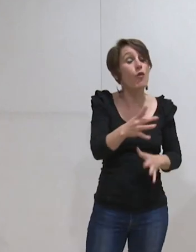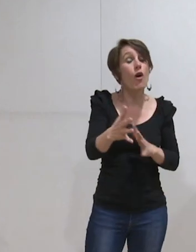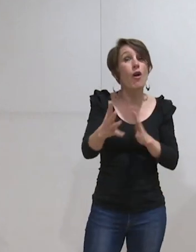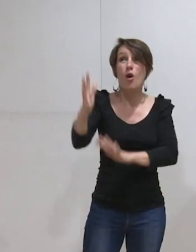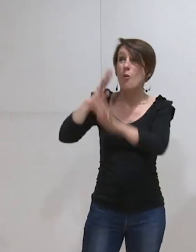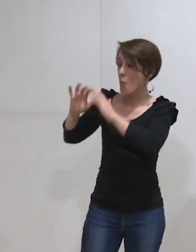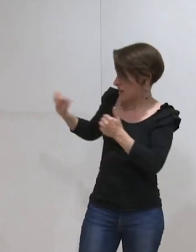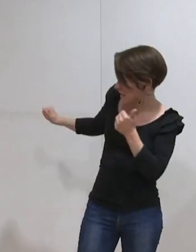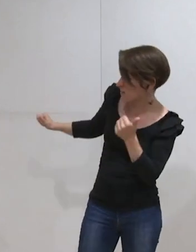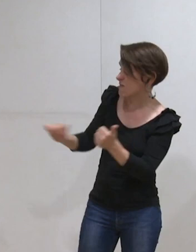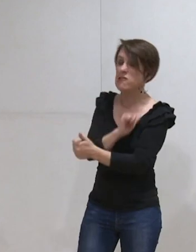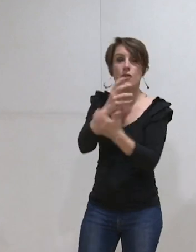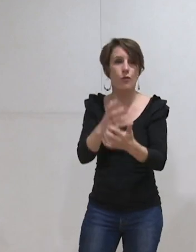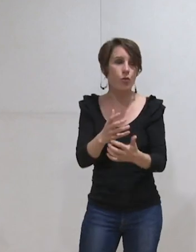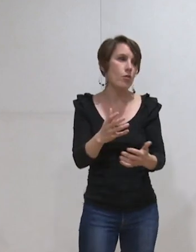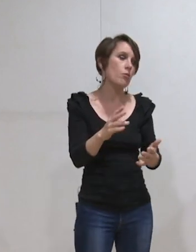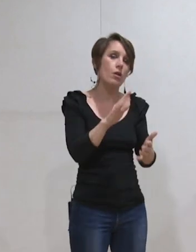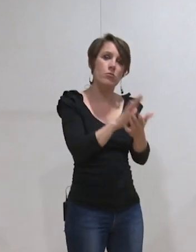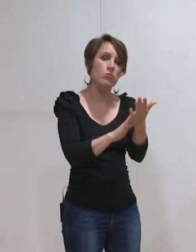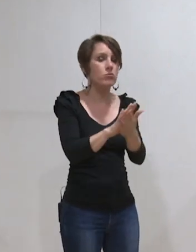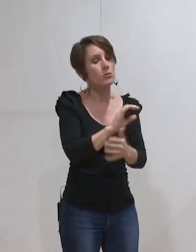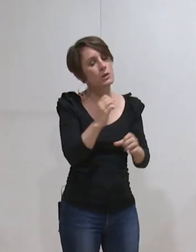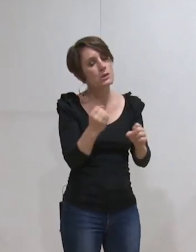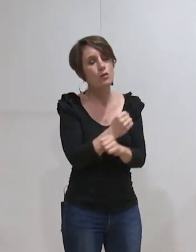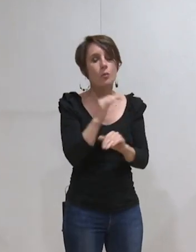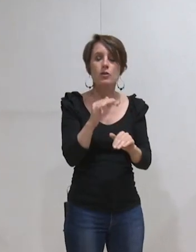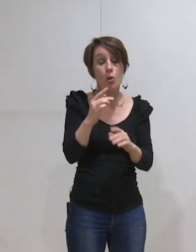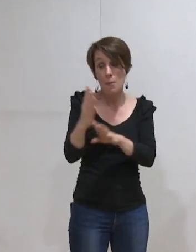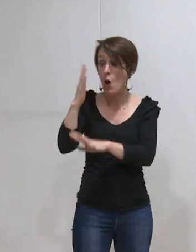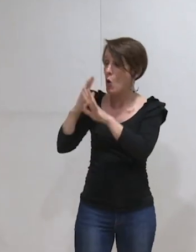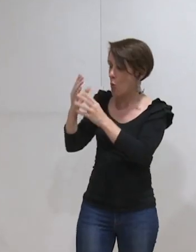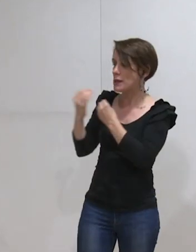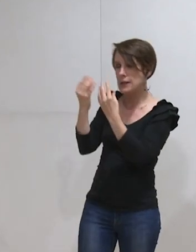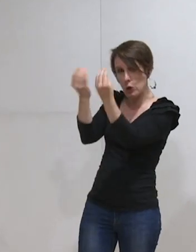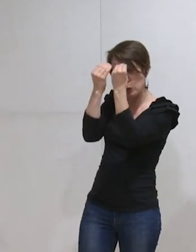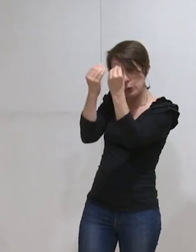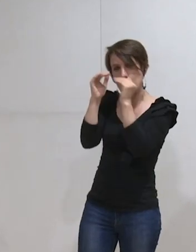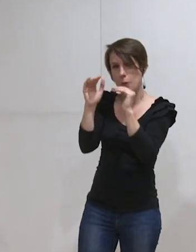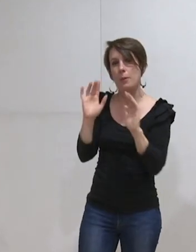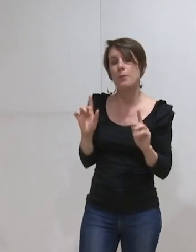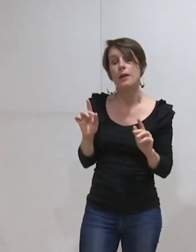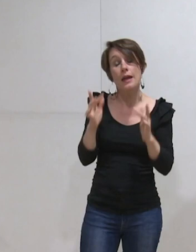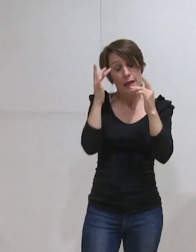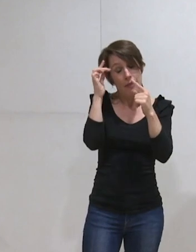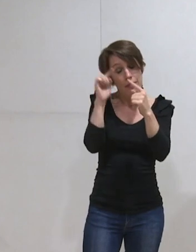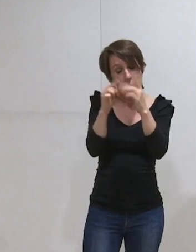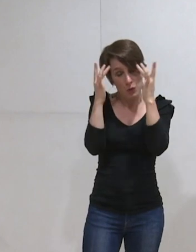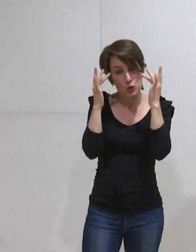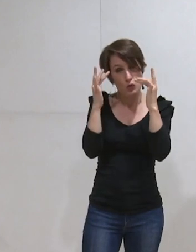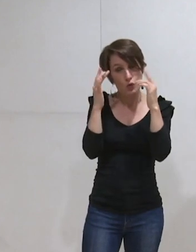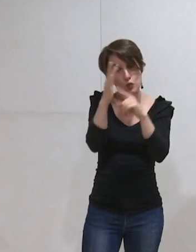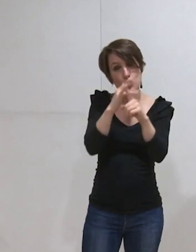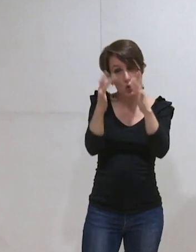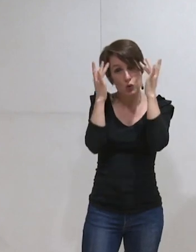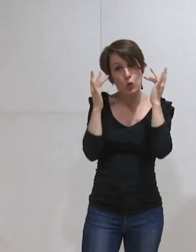dommage de dire ça parce qu'on a toujours à apprendre du passé et je vais vous apprendre quelque chose du passé dans le socioculturel c'est que s'il y a de